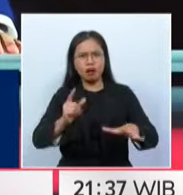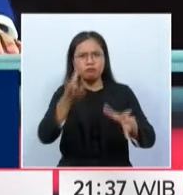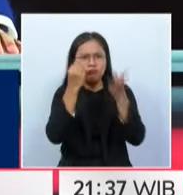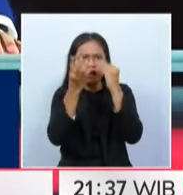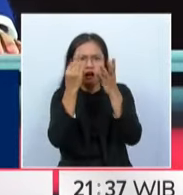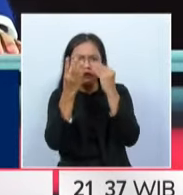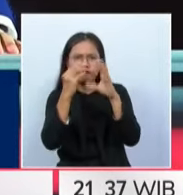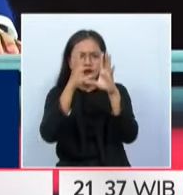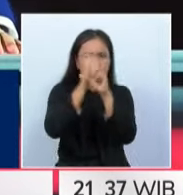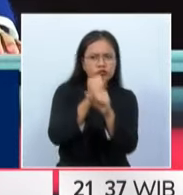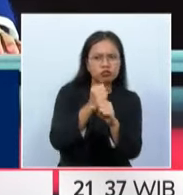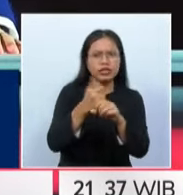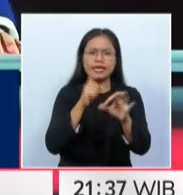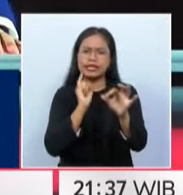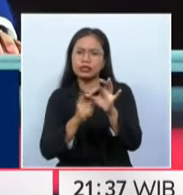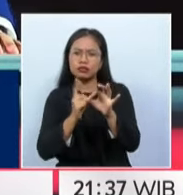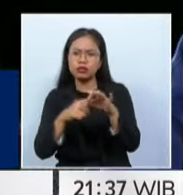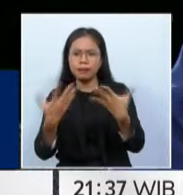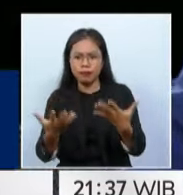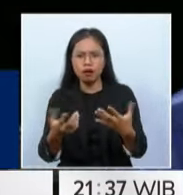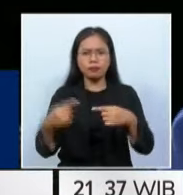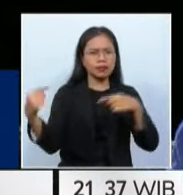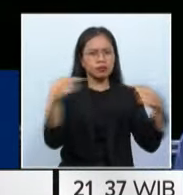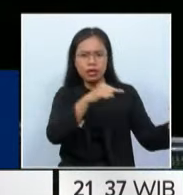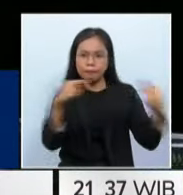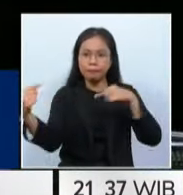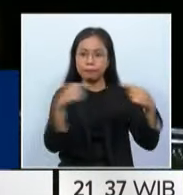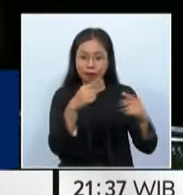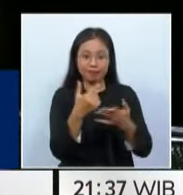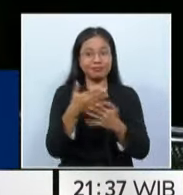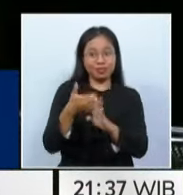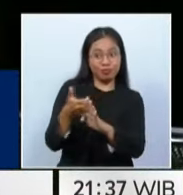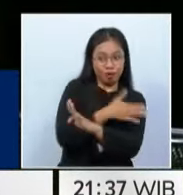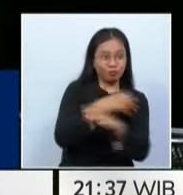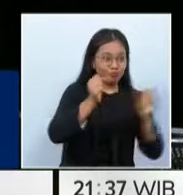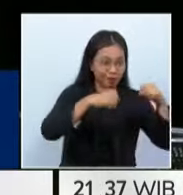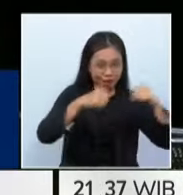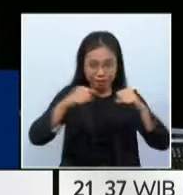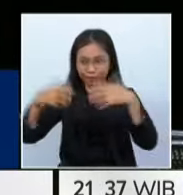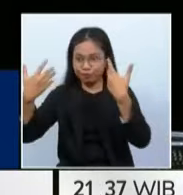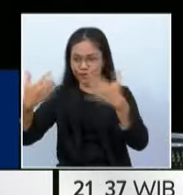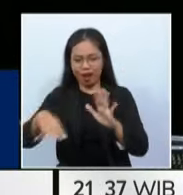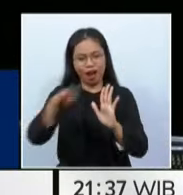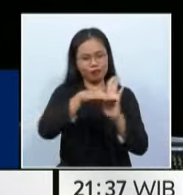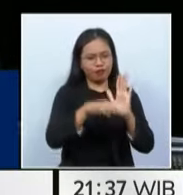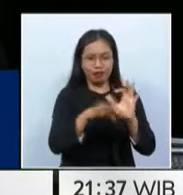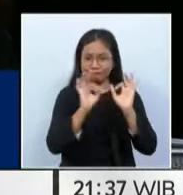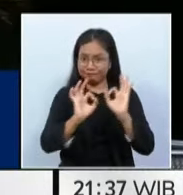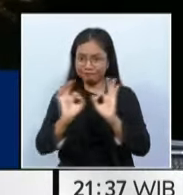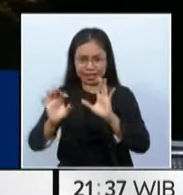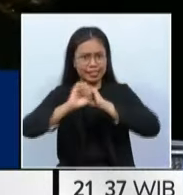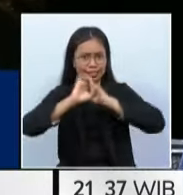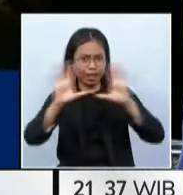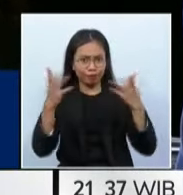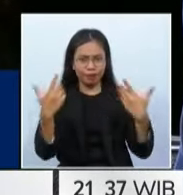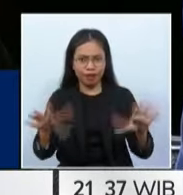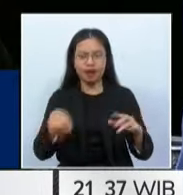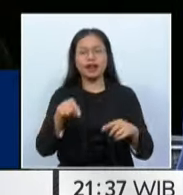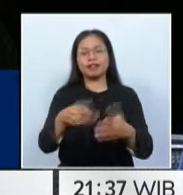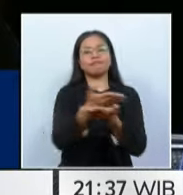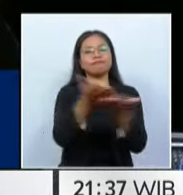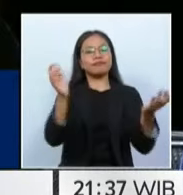ini dan kita sudah sepakat sejak awal dan juga sudah tertera jelas ditata tertib bahwa Bapak Ibu yang ada di sini harus